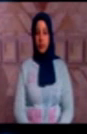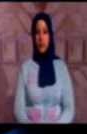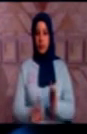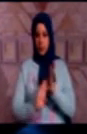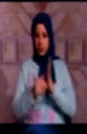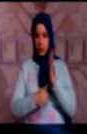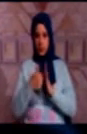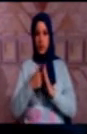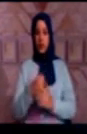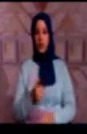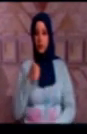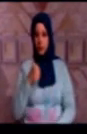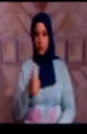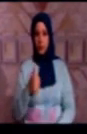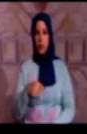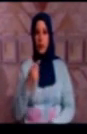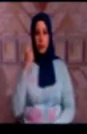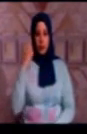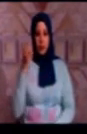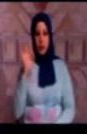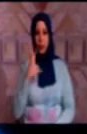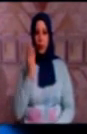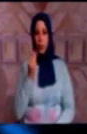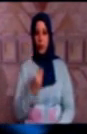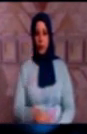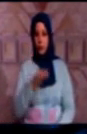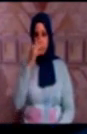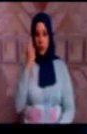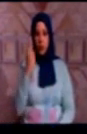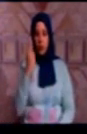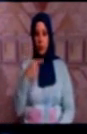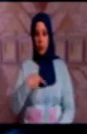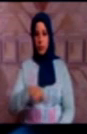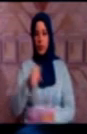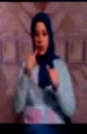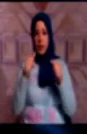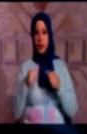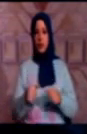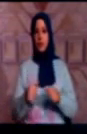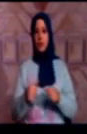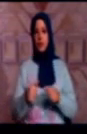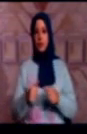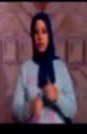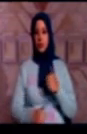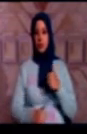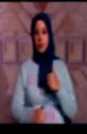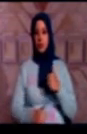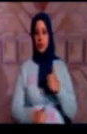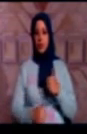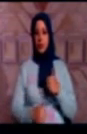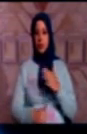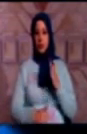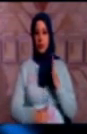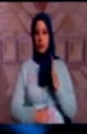كمان ويمكن دين ان شاء الله تظهر في عند اعلان النتيجه بشكل عام